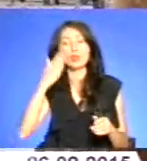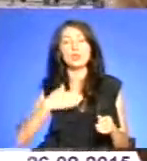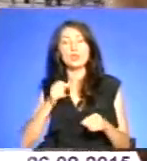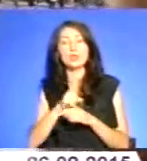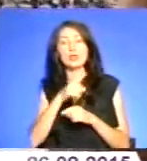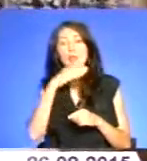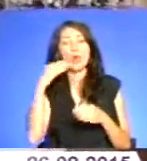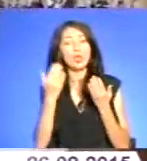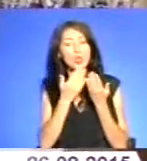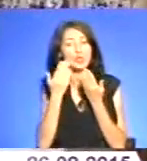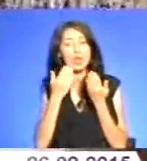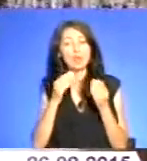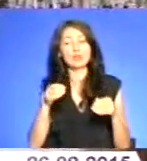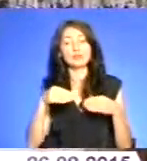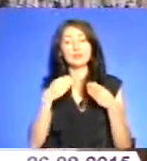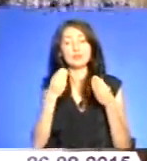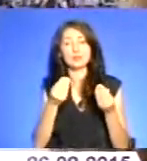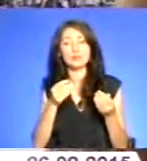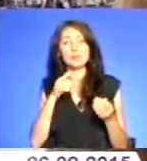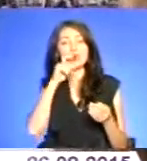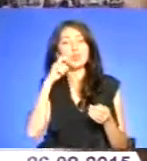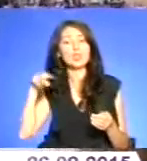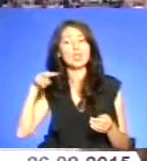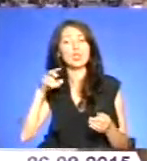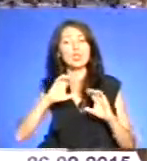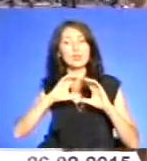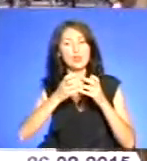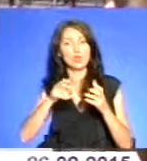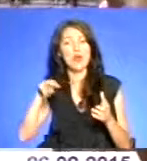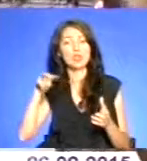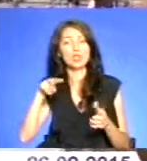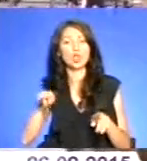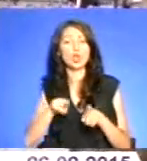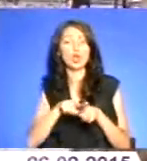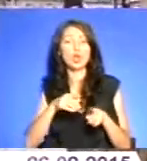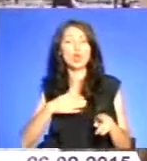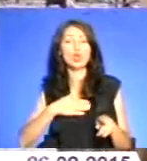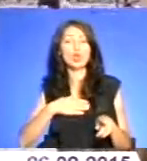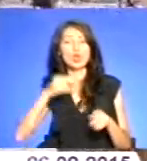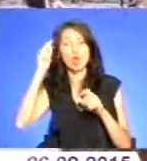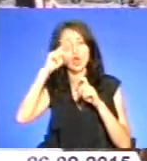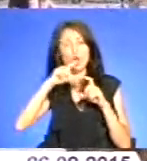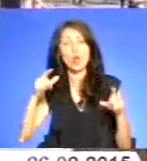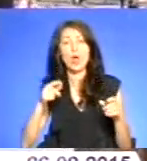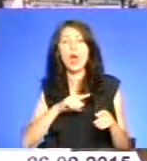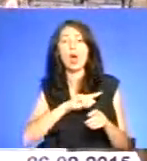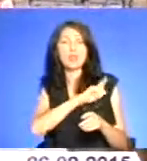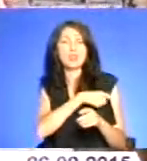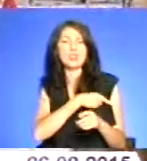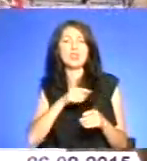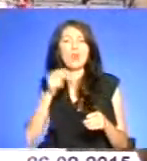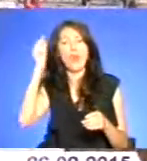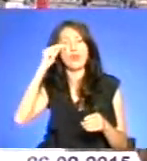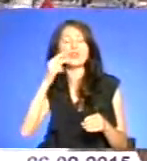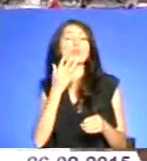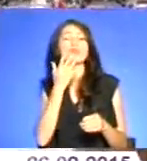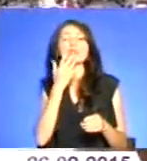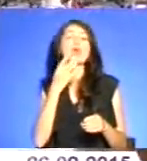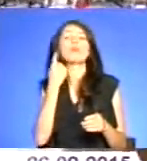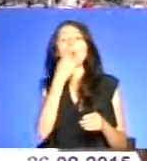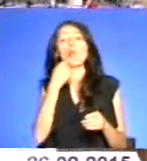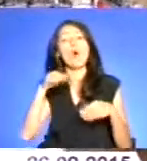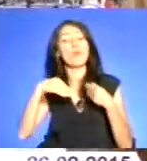багато читати. Нам задали з української літератури і світової літератури, а також наша школа спогнала на вивчення іноземних мов, і тому нам задали прочитати англійську